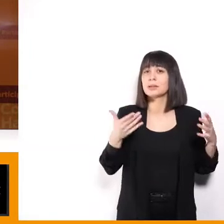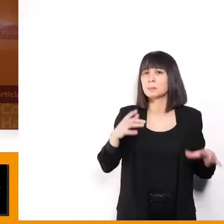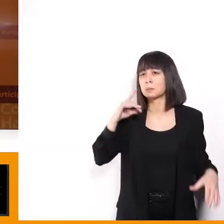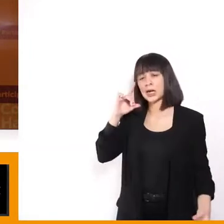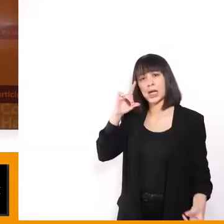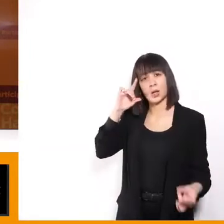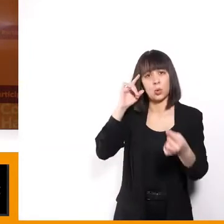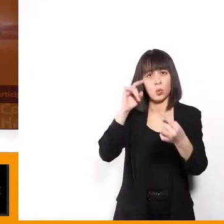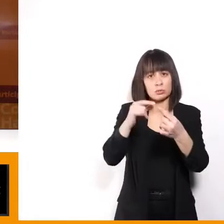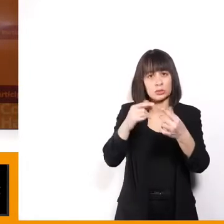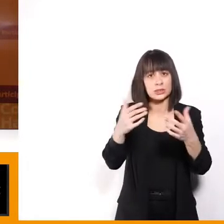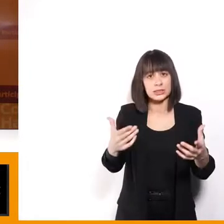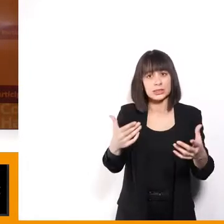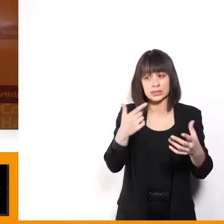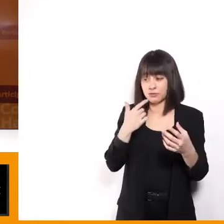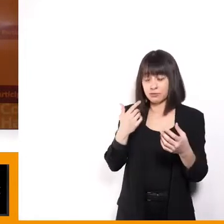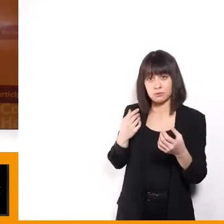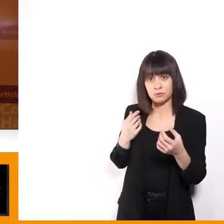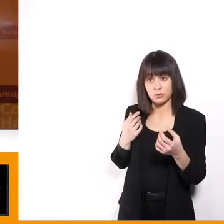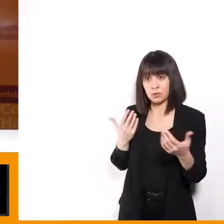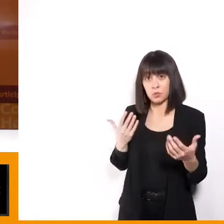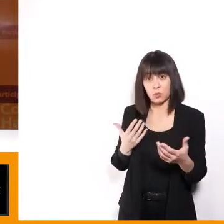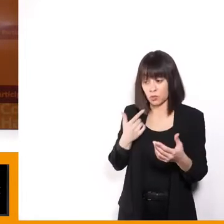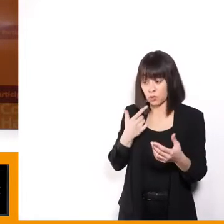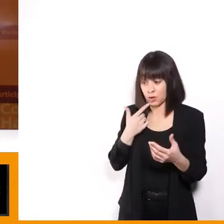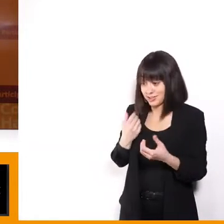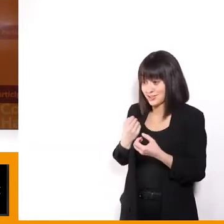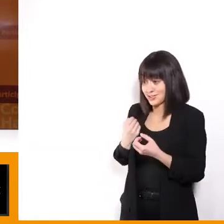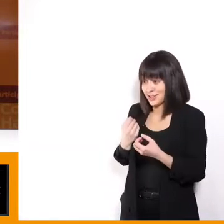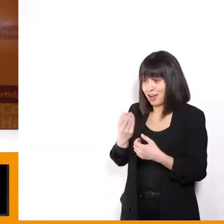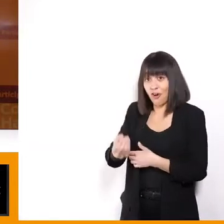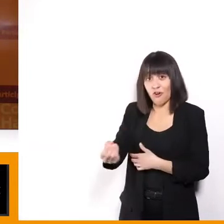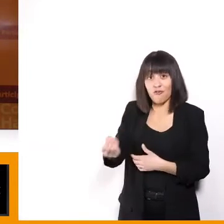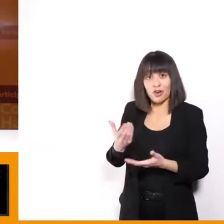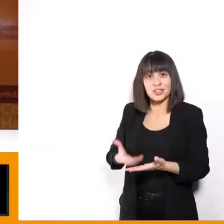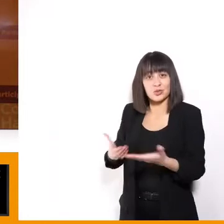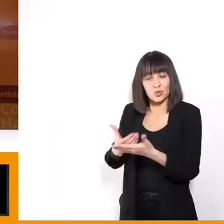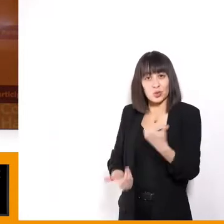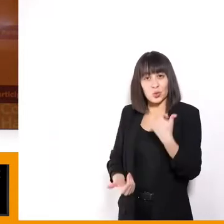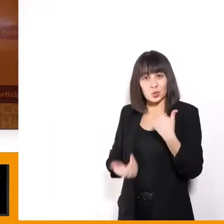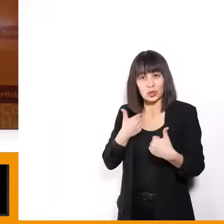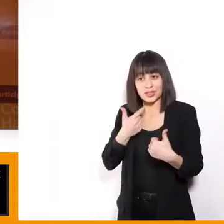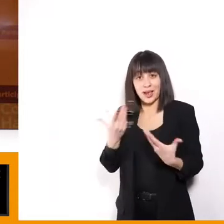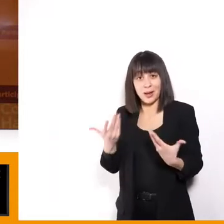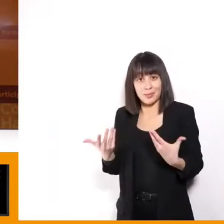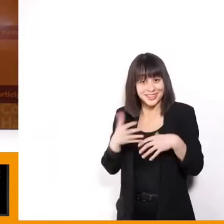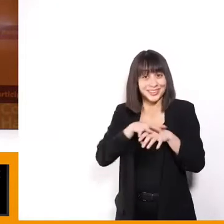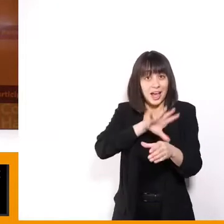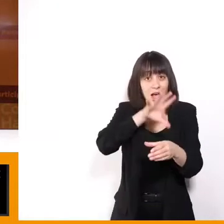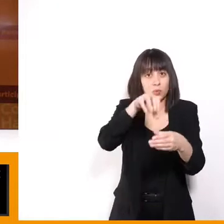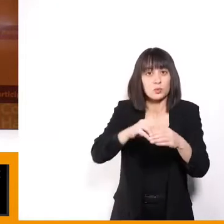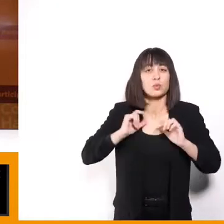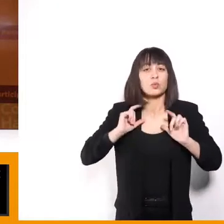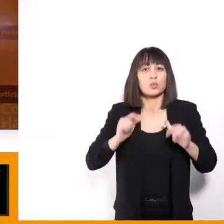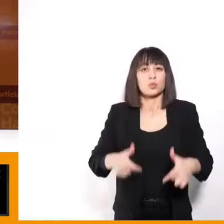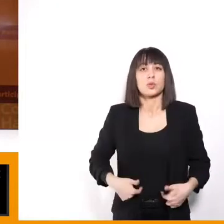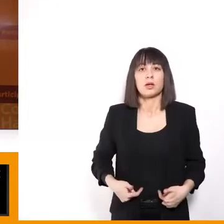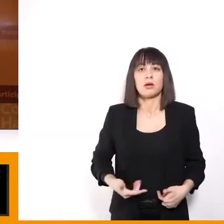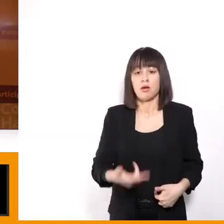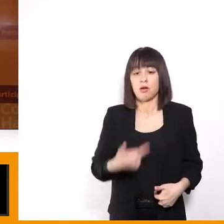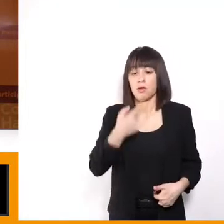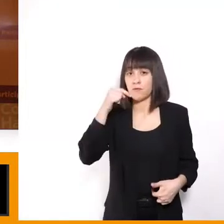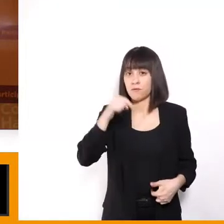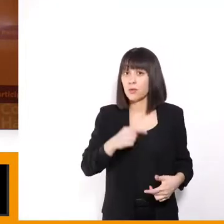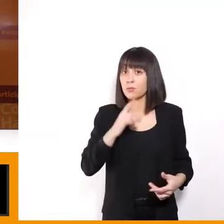de permettre, en tout cas d'offrir une possibilité d'inclusion scolaire à tous les enfants en situation de handicap. Et en même temps, on voit bien qu'il y a un débat qualitatif. Il y a un